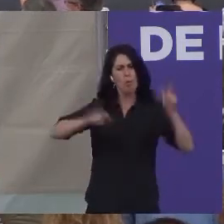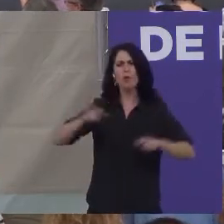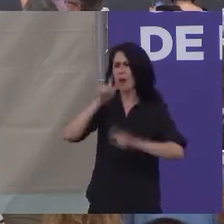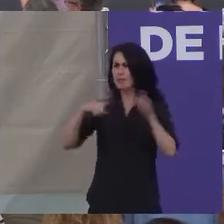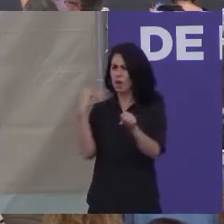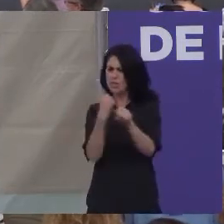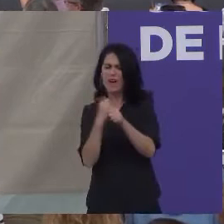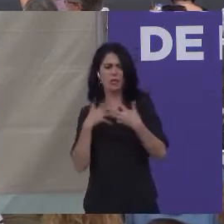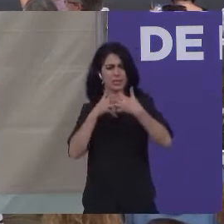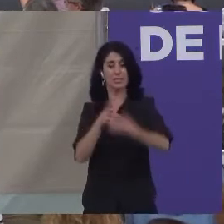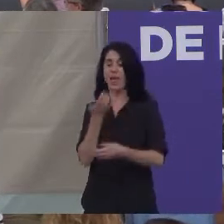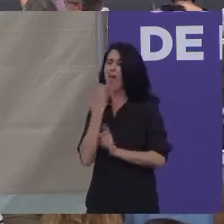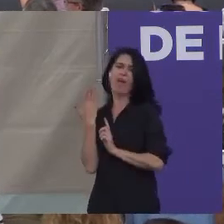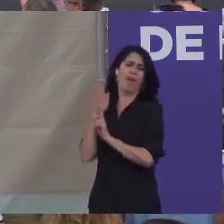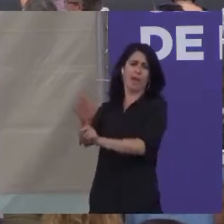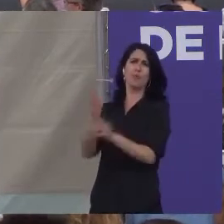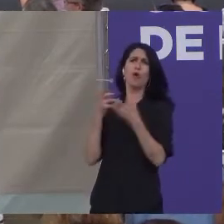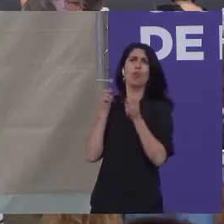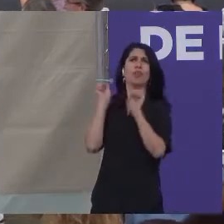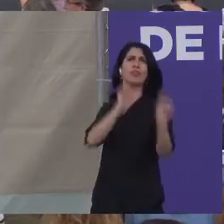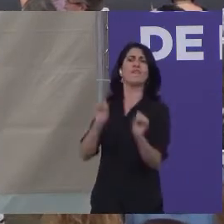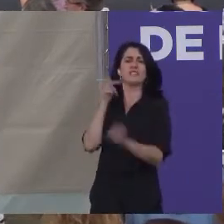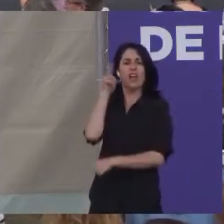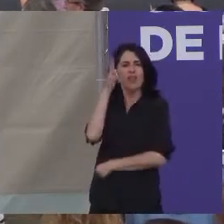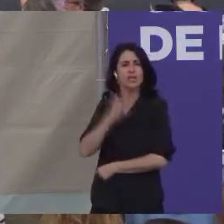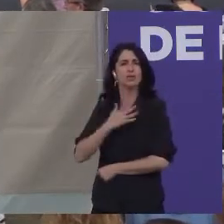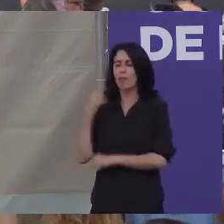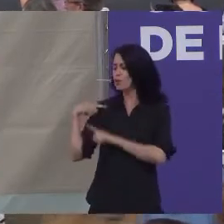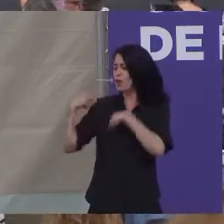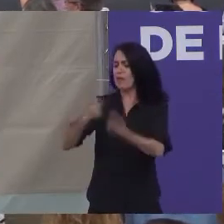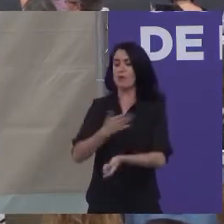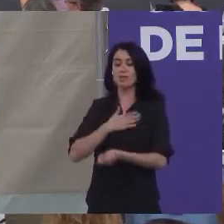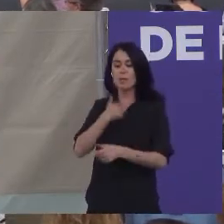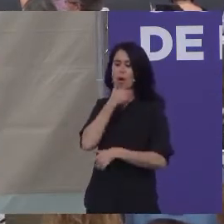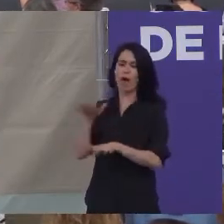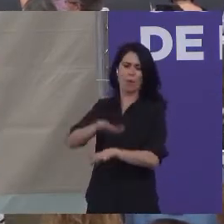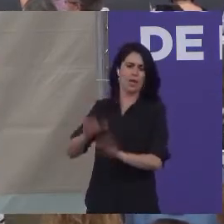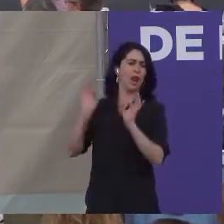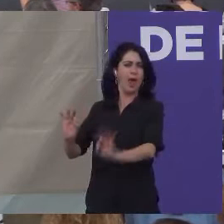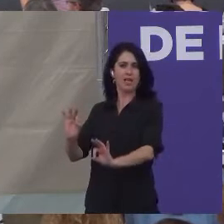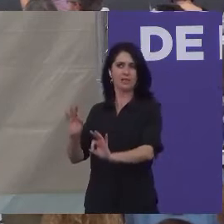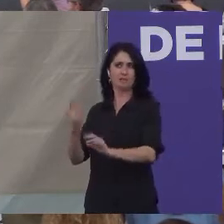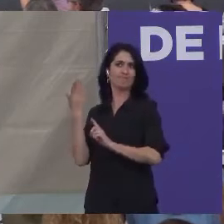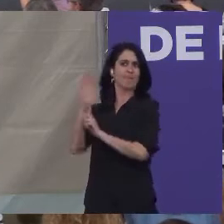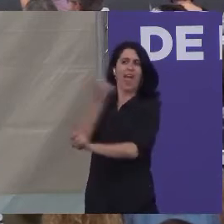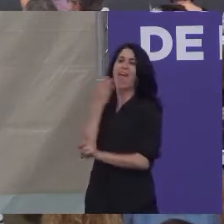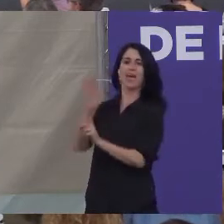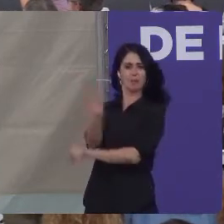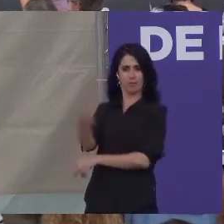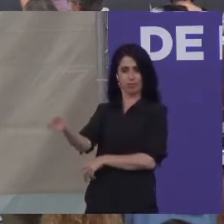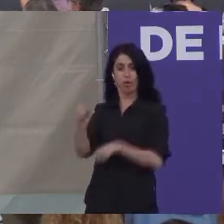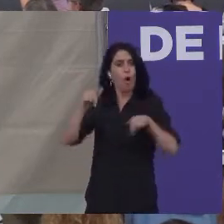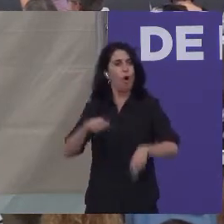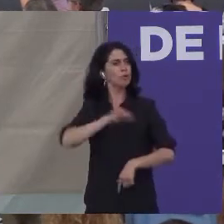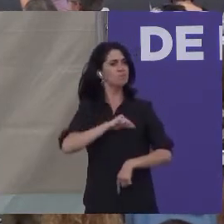és exemple de la defensa dels nostres drets i de les nostres tradicions. Avui així ens sentim com a casa, entre la